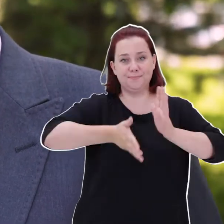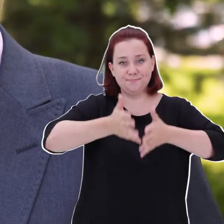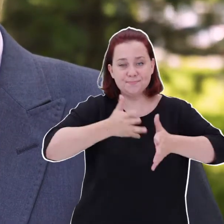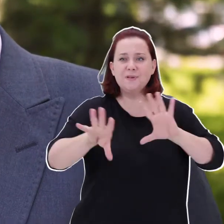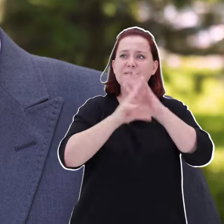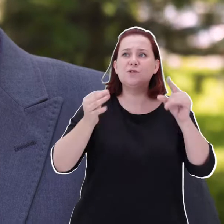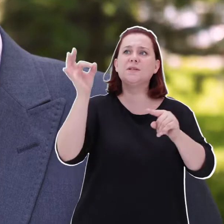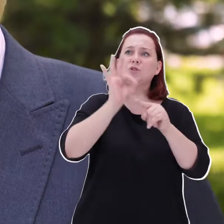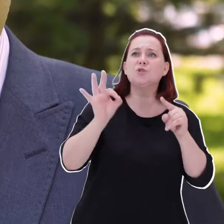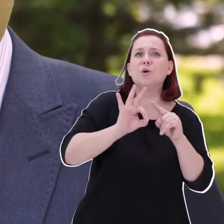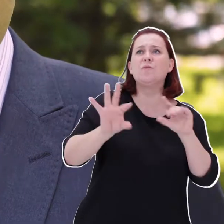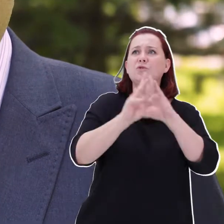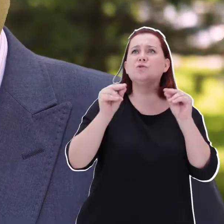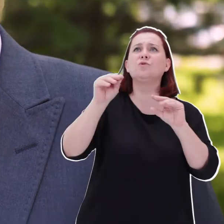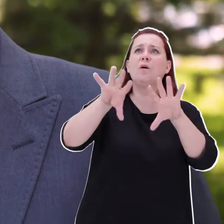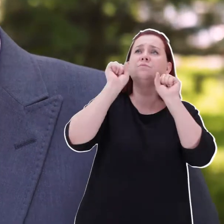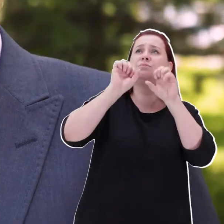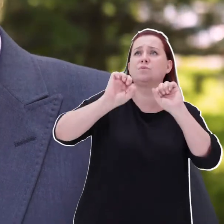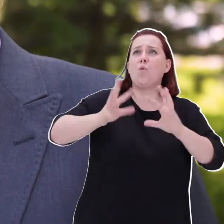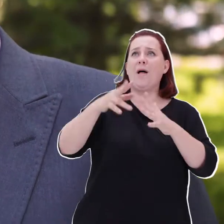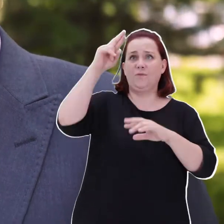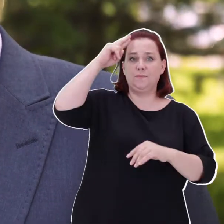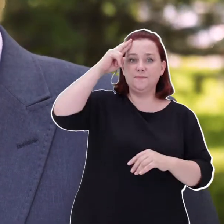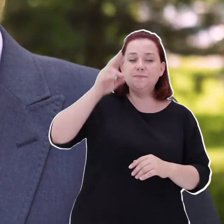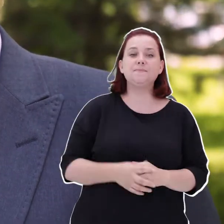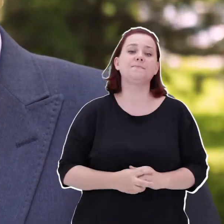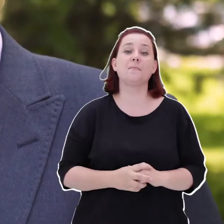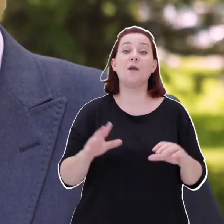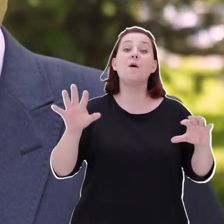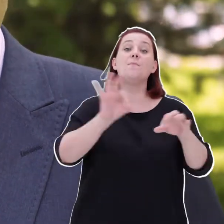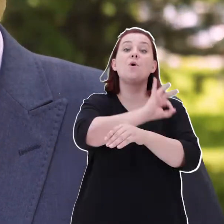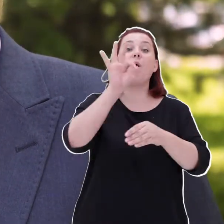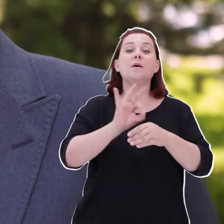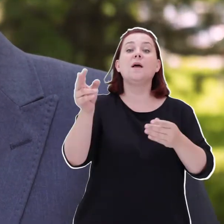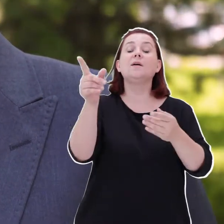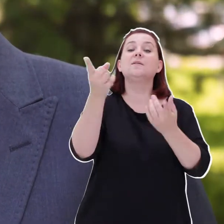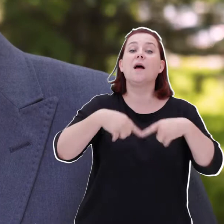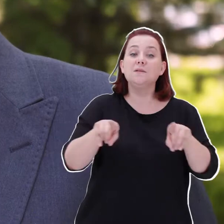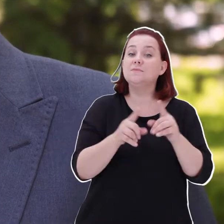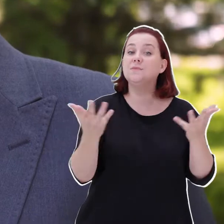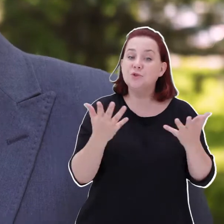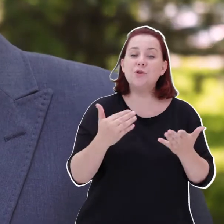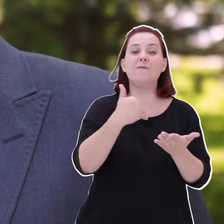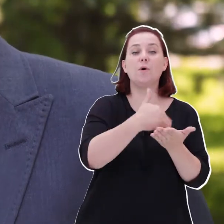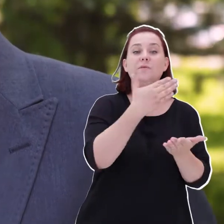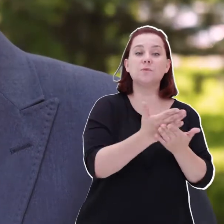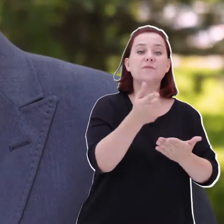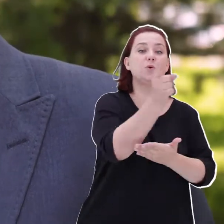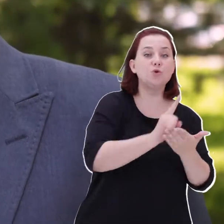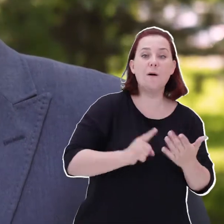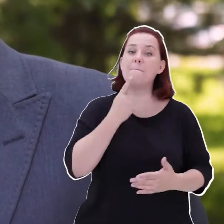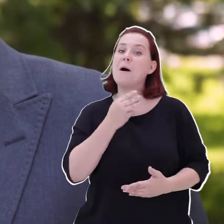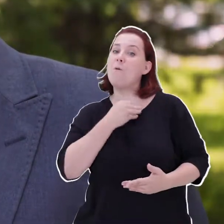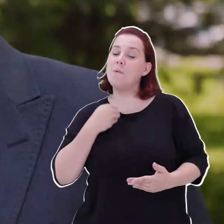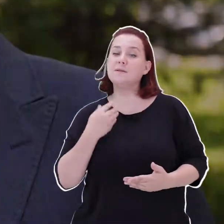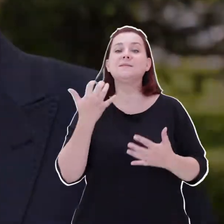wszystkie szczegóły były dla Was zrozumiałe. Projekt realizowany jest w województwie śląskim i małopolskim. Serdecznie zapraszam